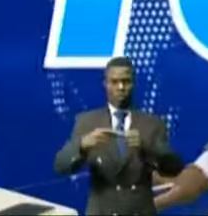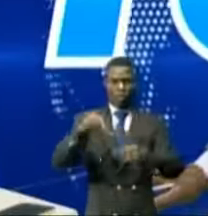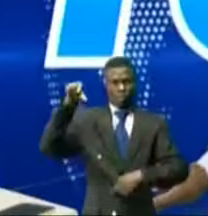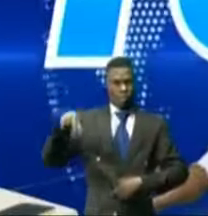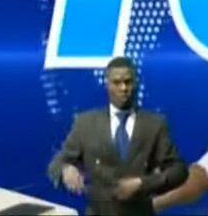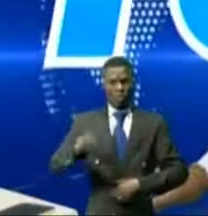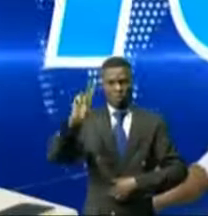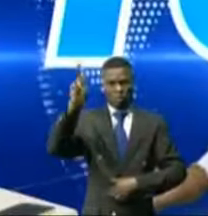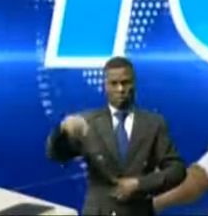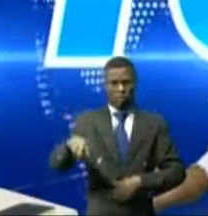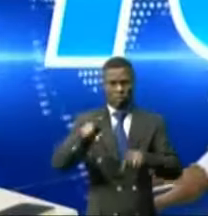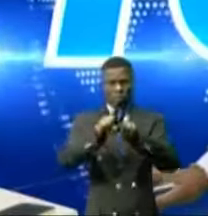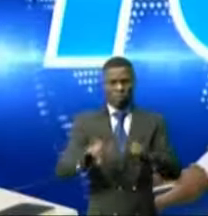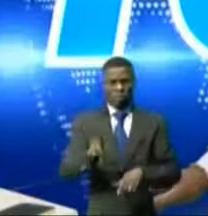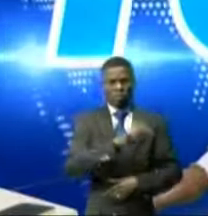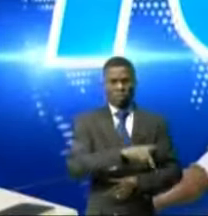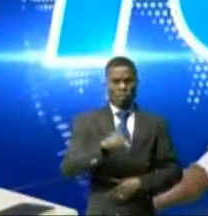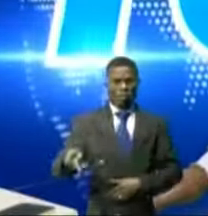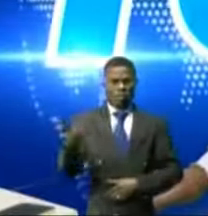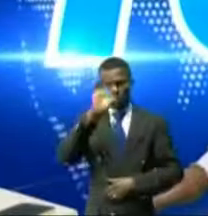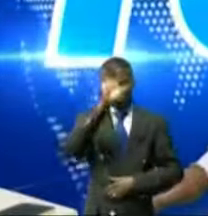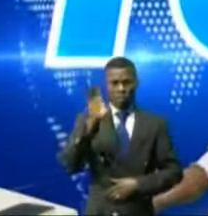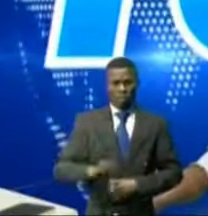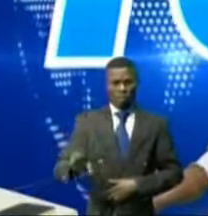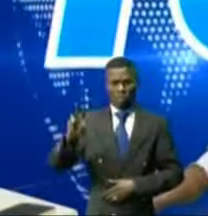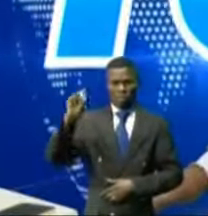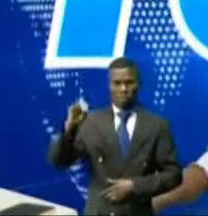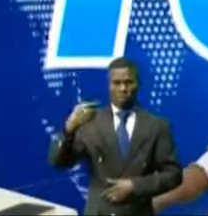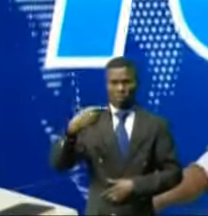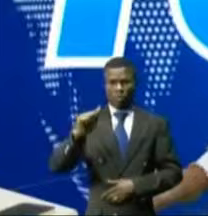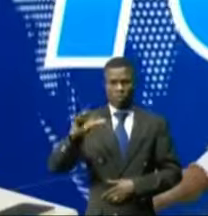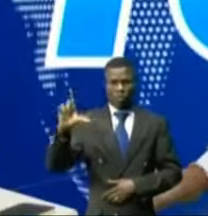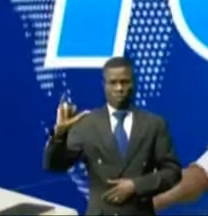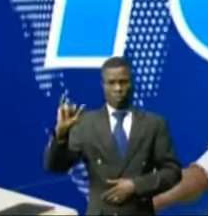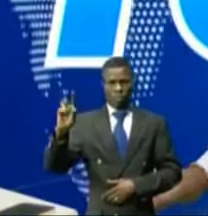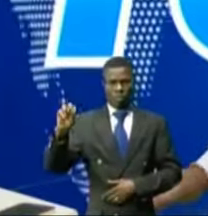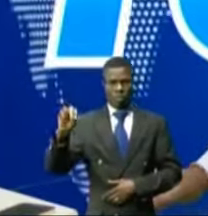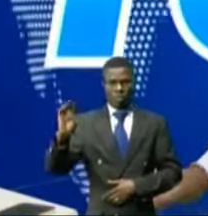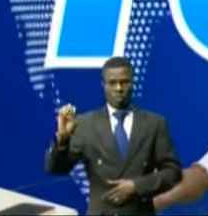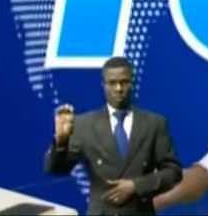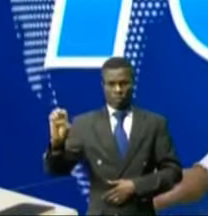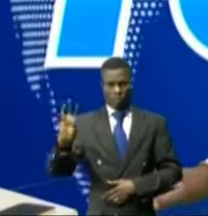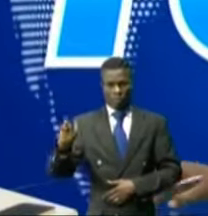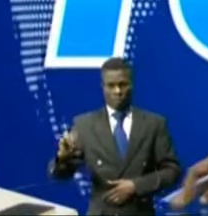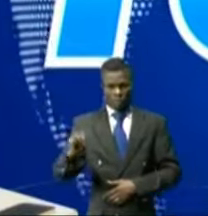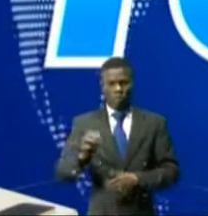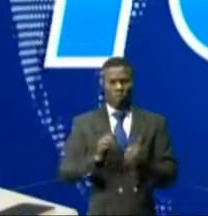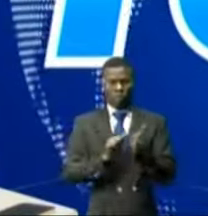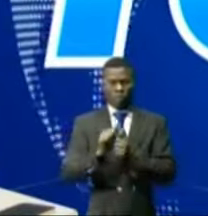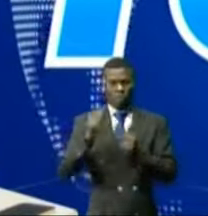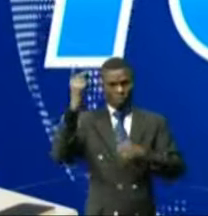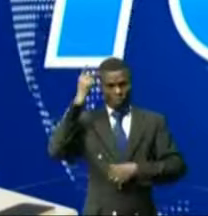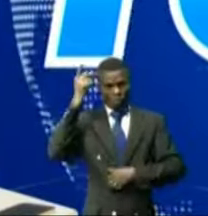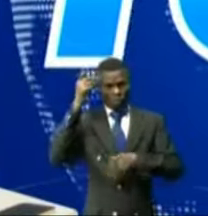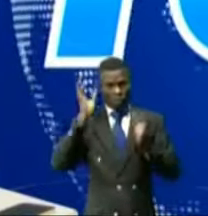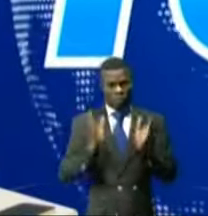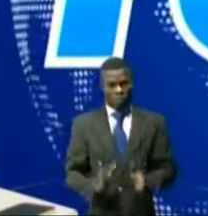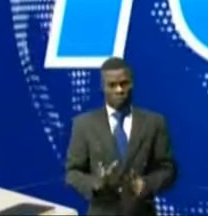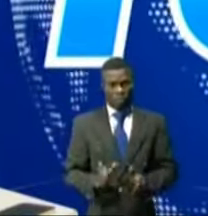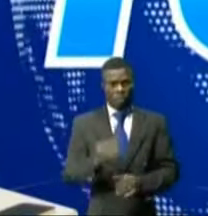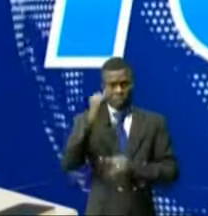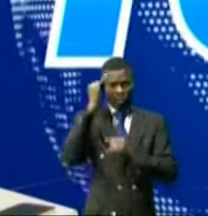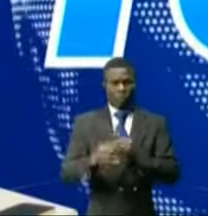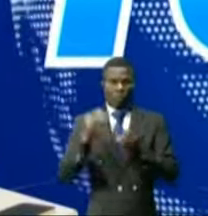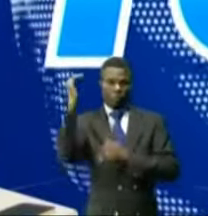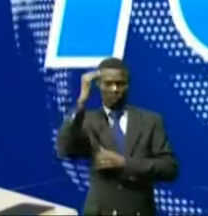Pompage en passant par Malweka dans la commune de Ngalema. Et puis, pas de panique, le Quinois vont passer le fête de fin de